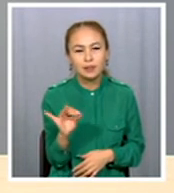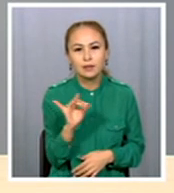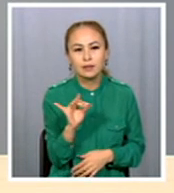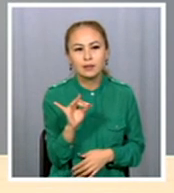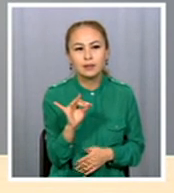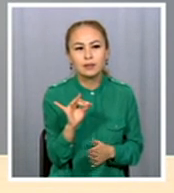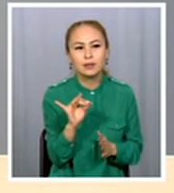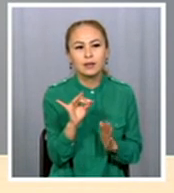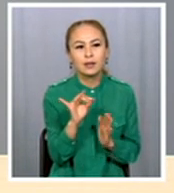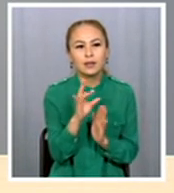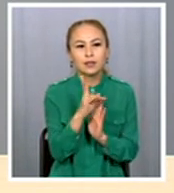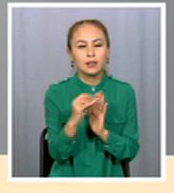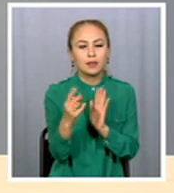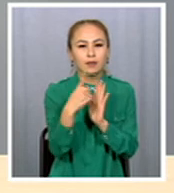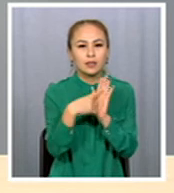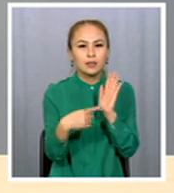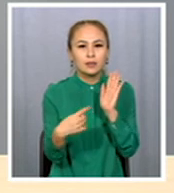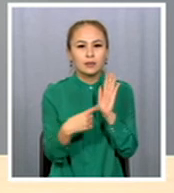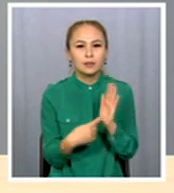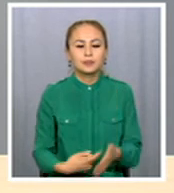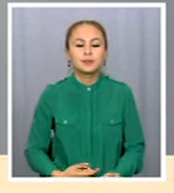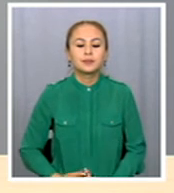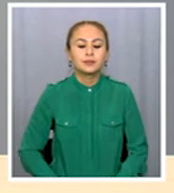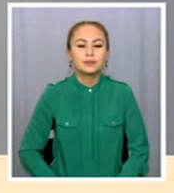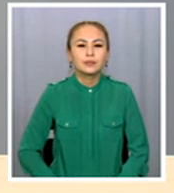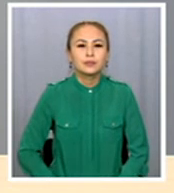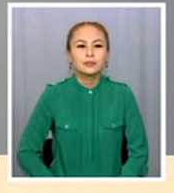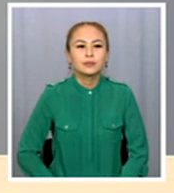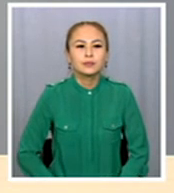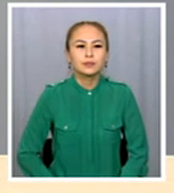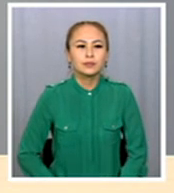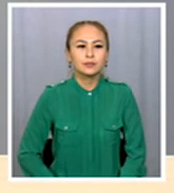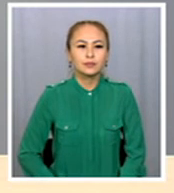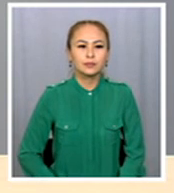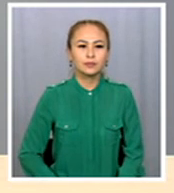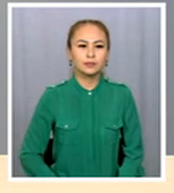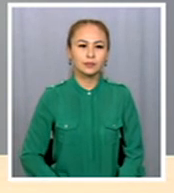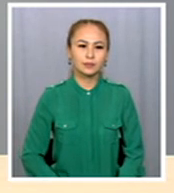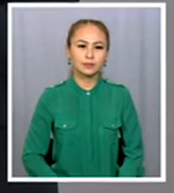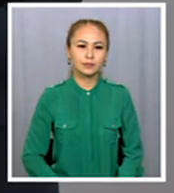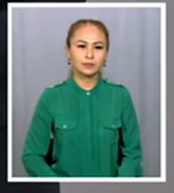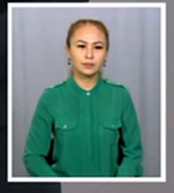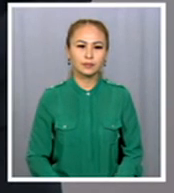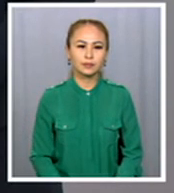цели высказывания, по интонации – невосклицательное.